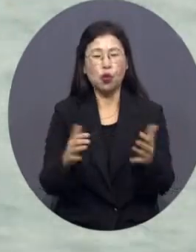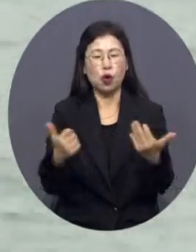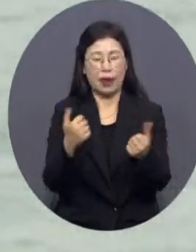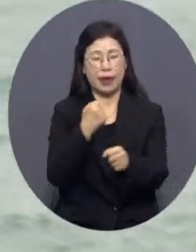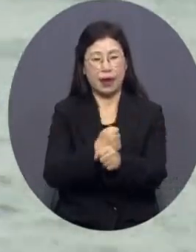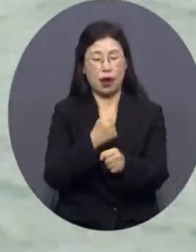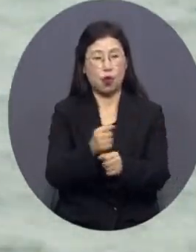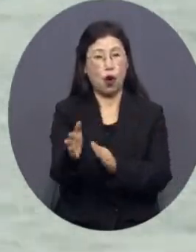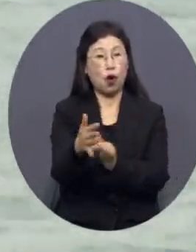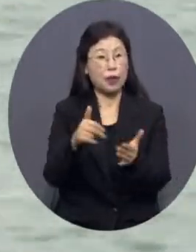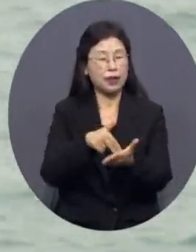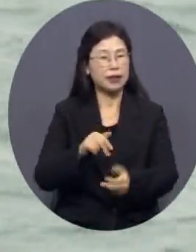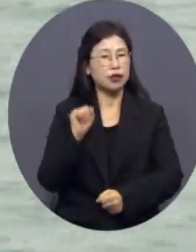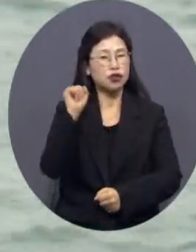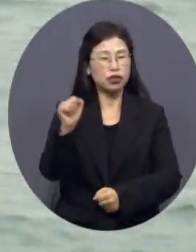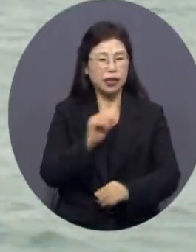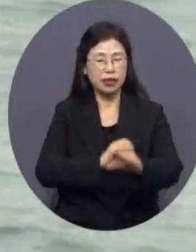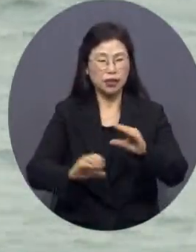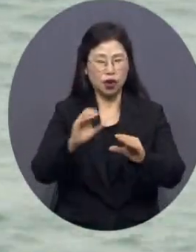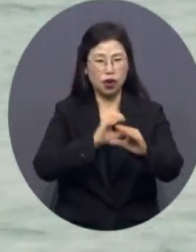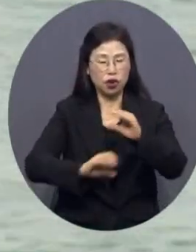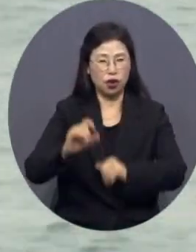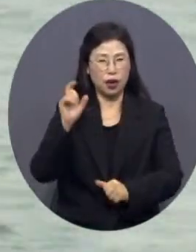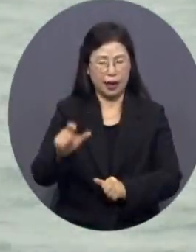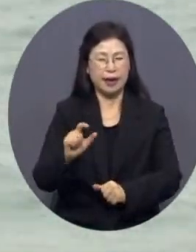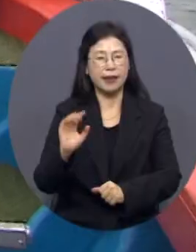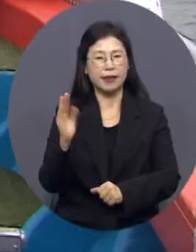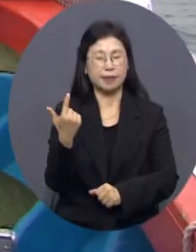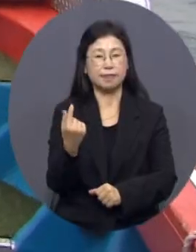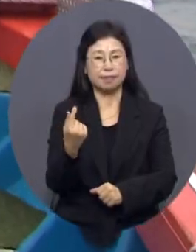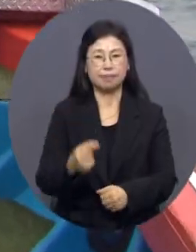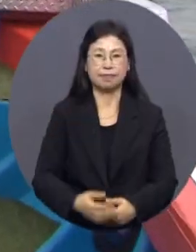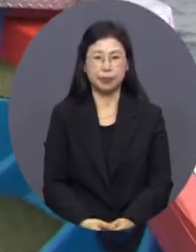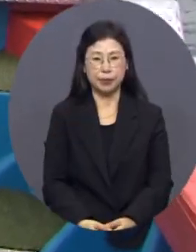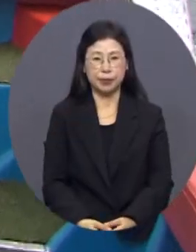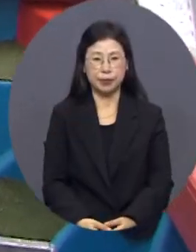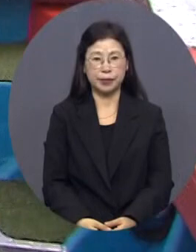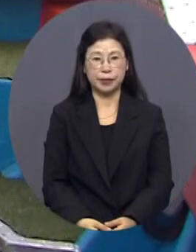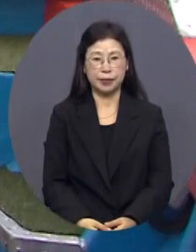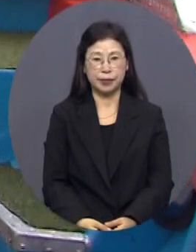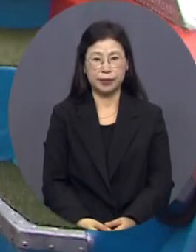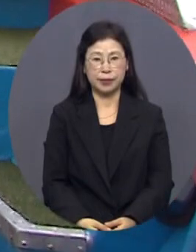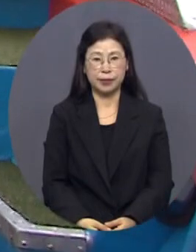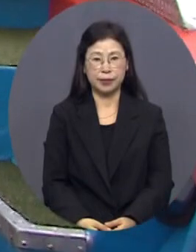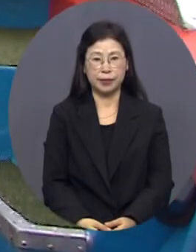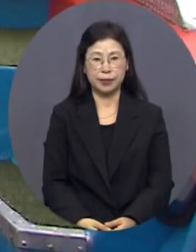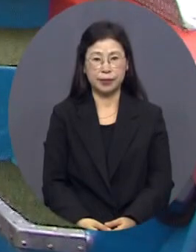해 어민들의 투쟁 강도는 더 커질 것으로 보입니다. MBC 뉴스 김하은입니다.